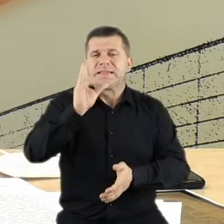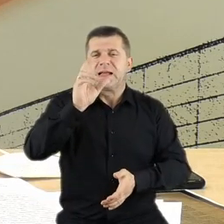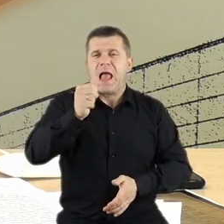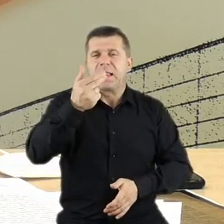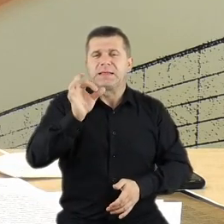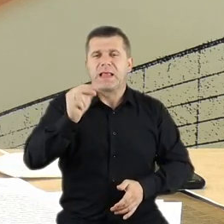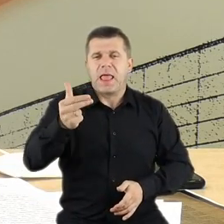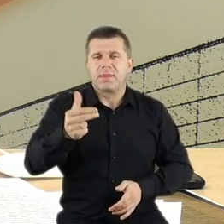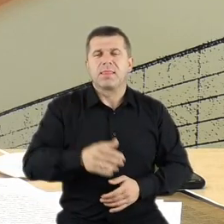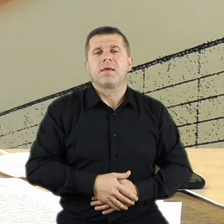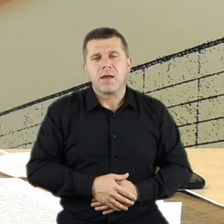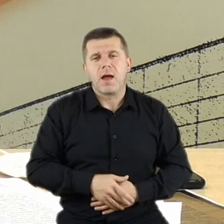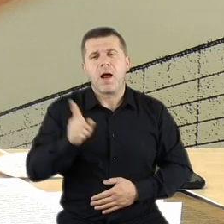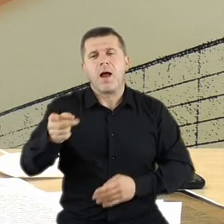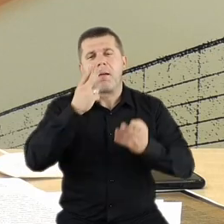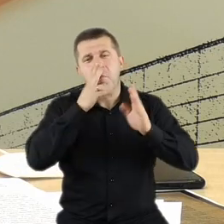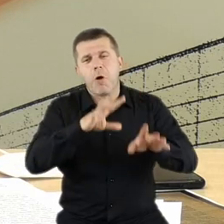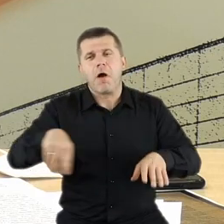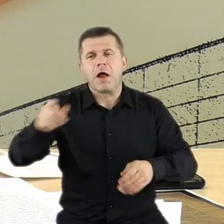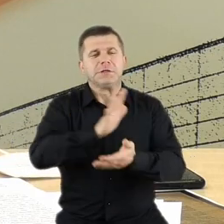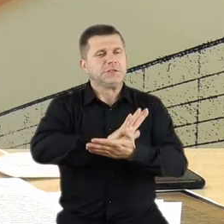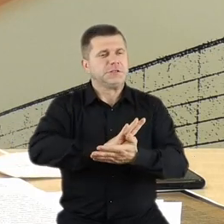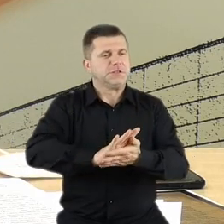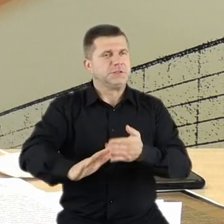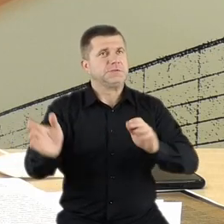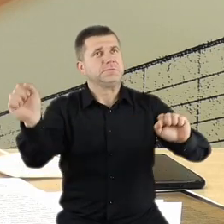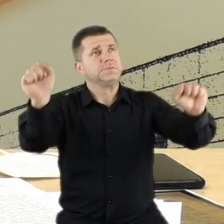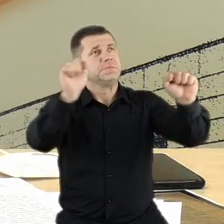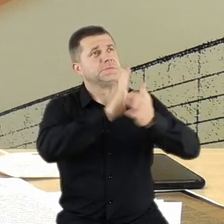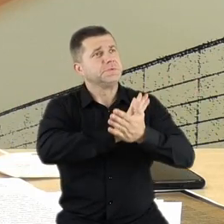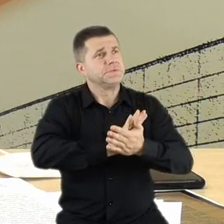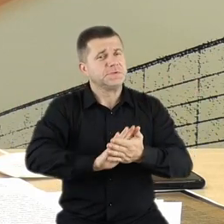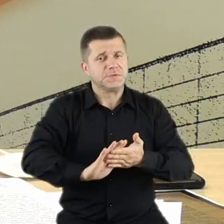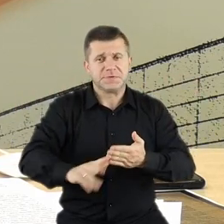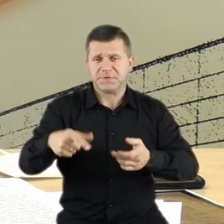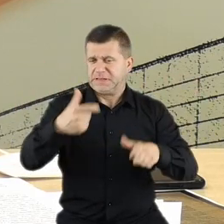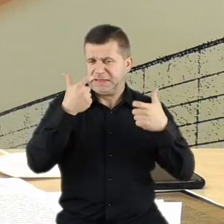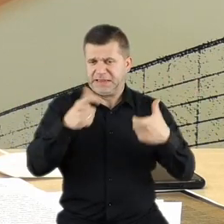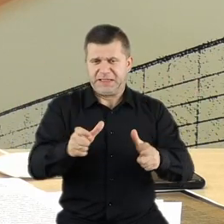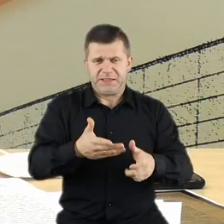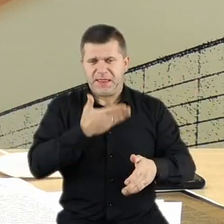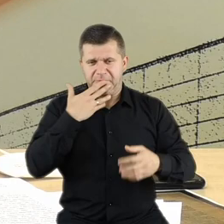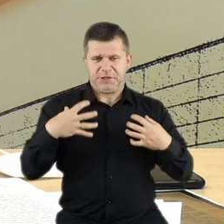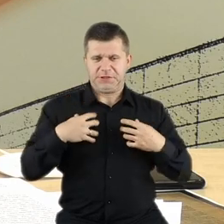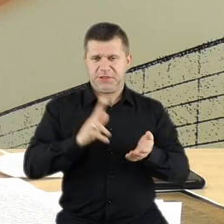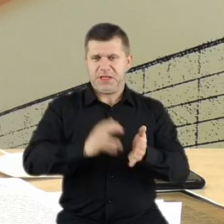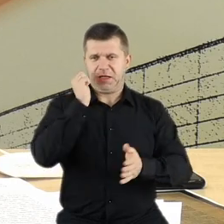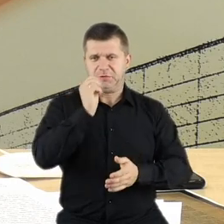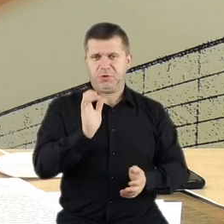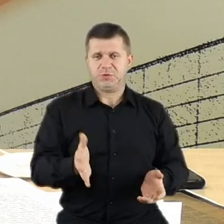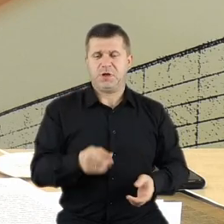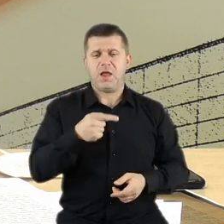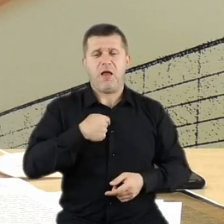pokos są takie czyściutkie takie wyglancowane dni kto nie żyje na codzień at co ją